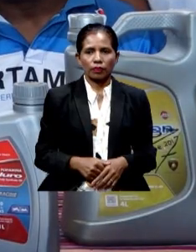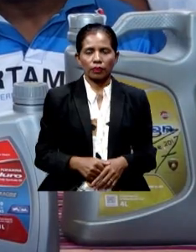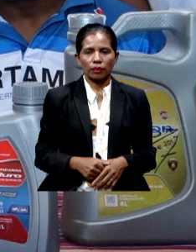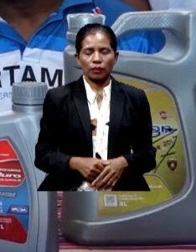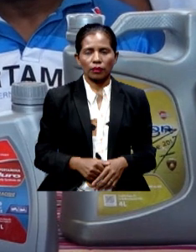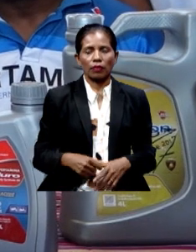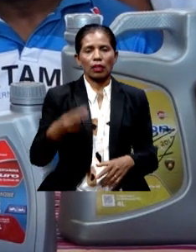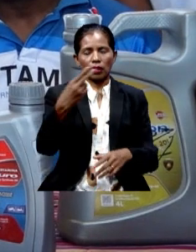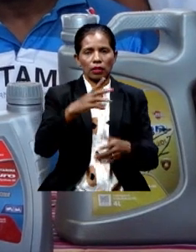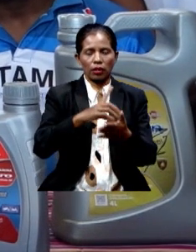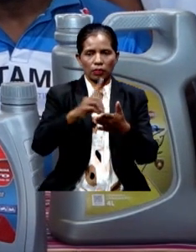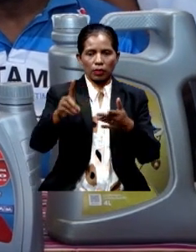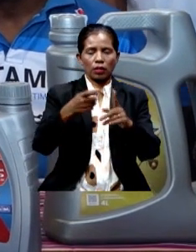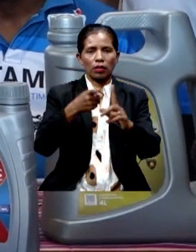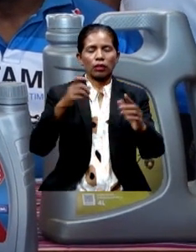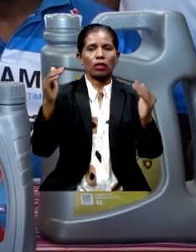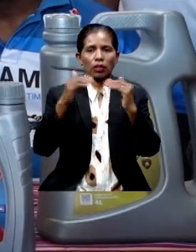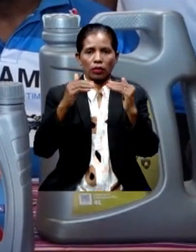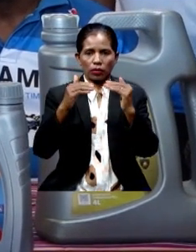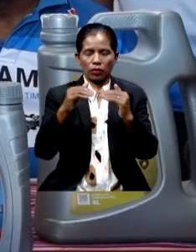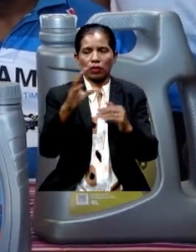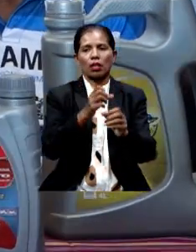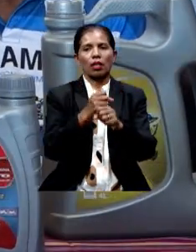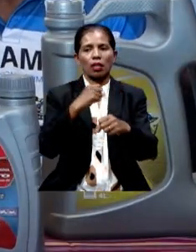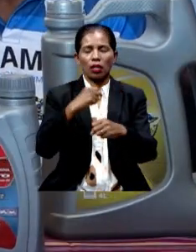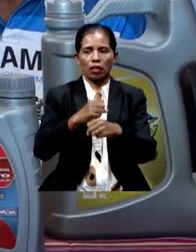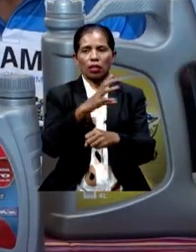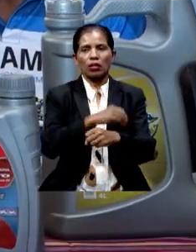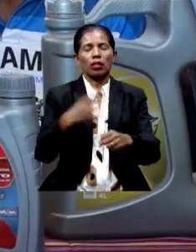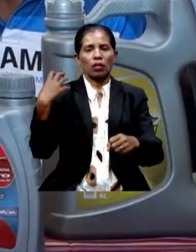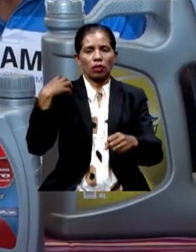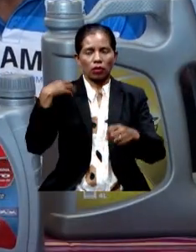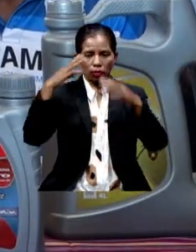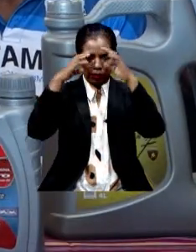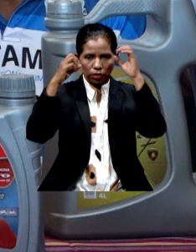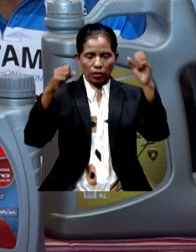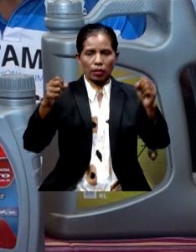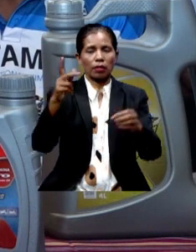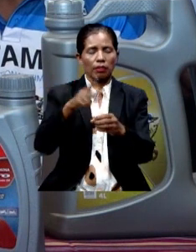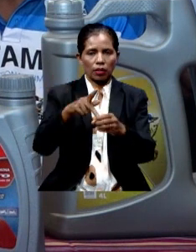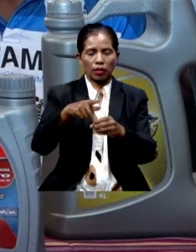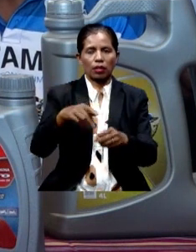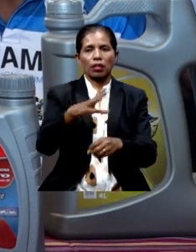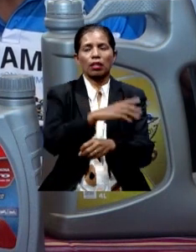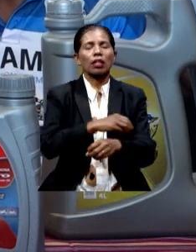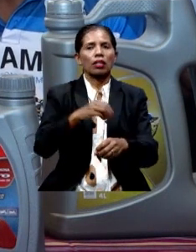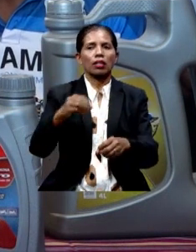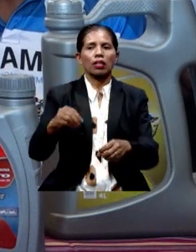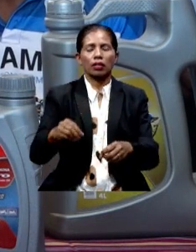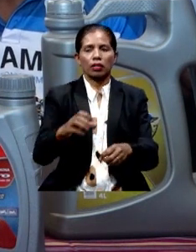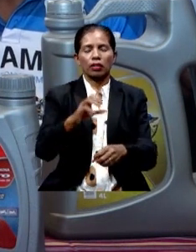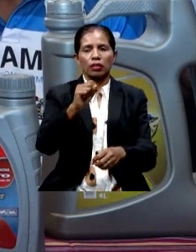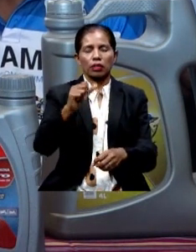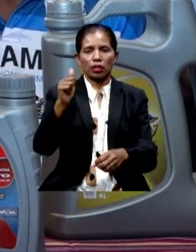Iha quinta semana ne li husi konferensi en prensa ne behalau iha edifisio Pertamina Internasional Timor SA Pante Kelapa Dili CEO